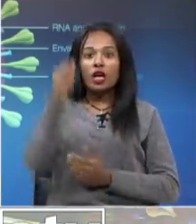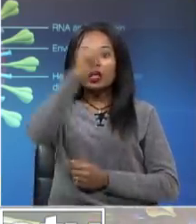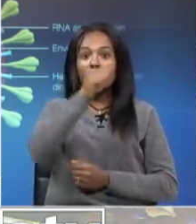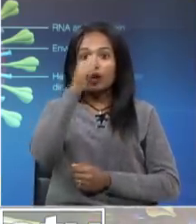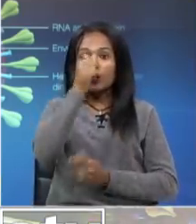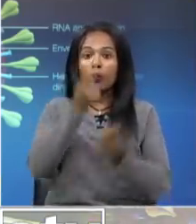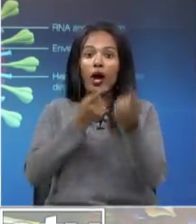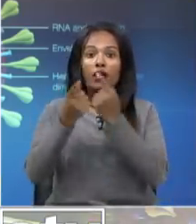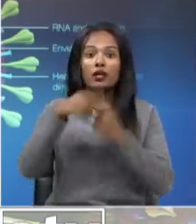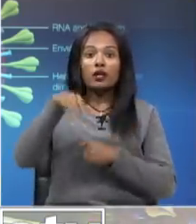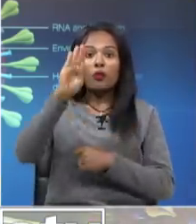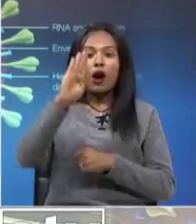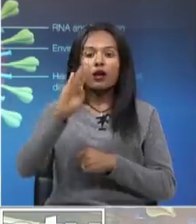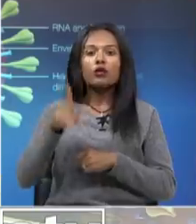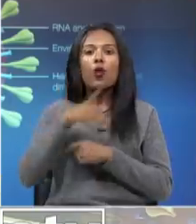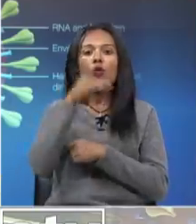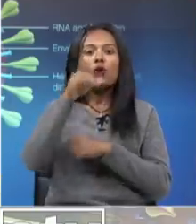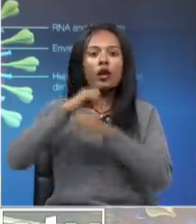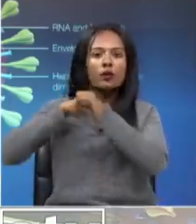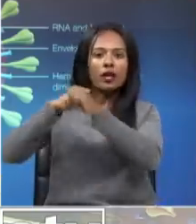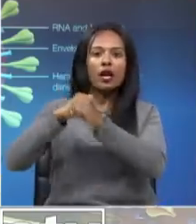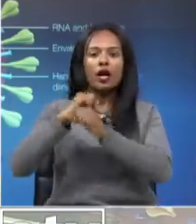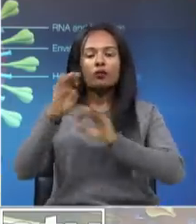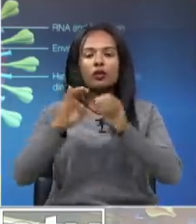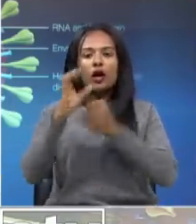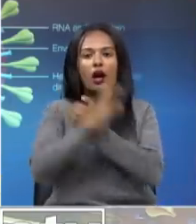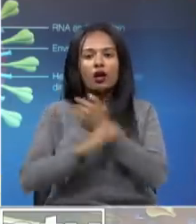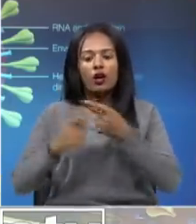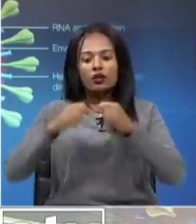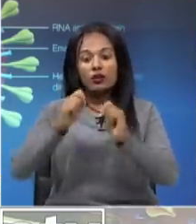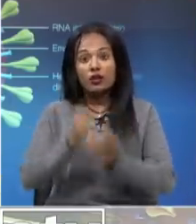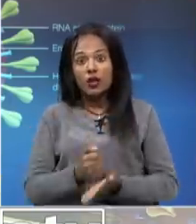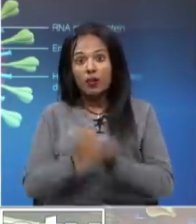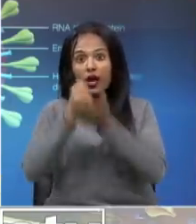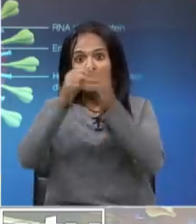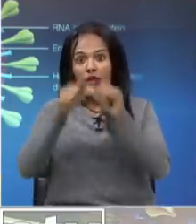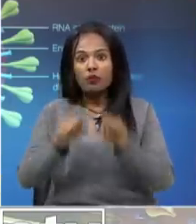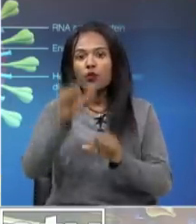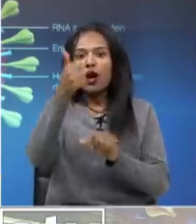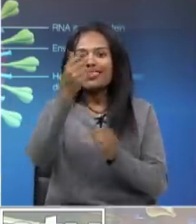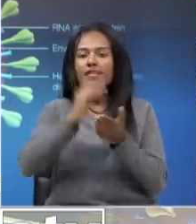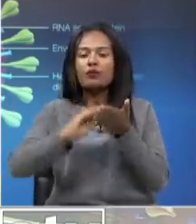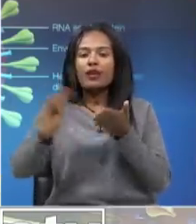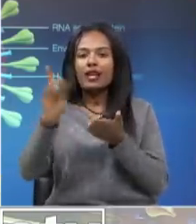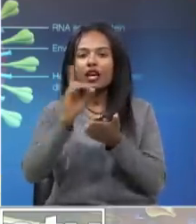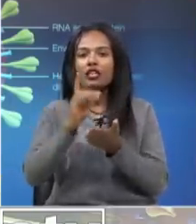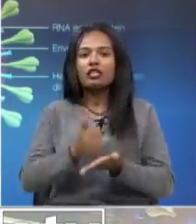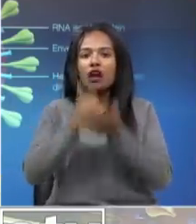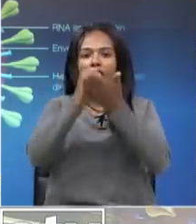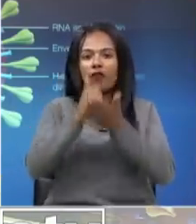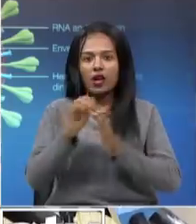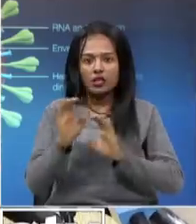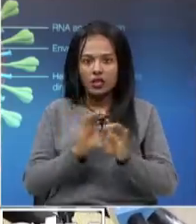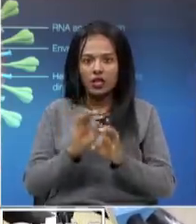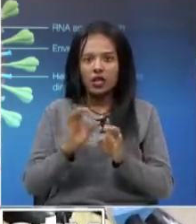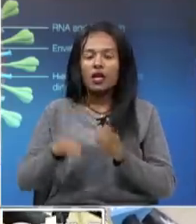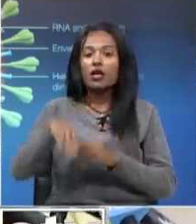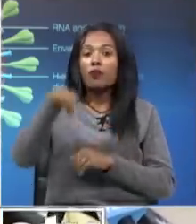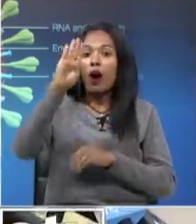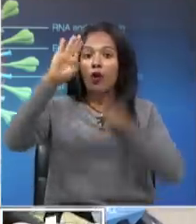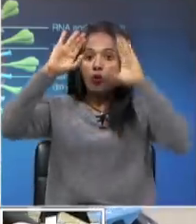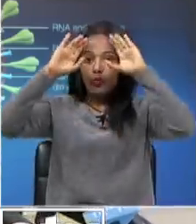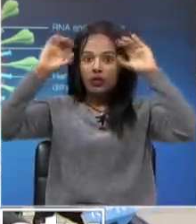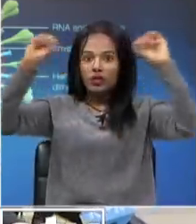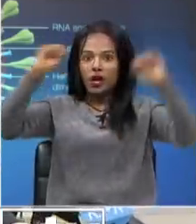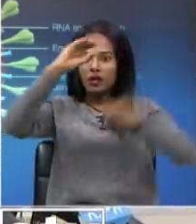የኢትዮጵያ ንግድ ባንክ የኮሮና ቫይረስን ለመከላከል የሚደረገውን ሀገራዊ ጥረት ለማገዝ የሚውል የ10 ሚሊዮን ብር ድጋፍ አደረገም። የባንኩ